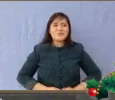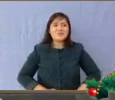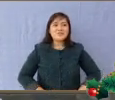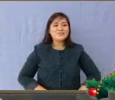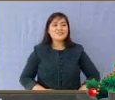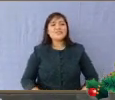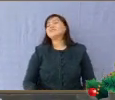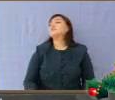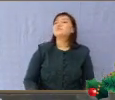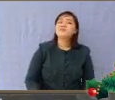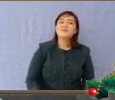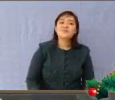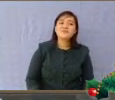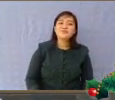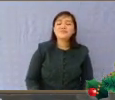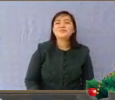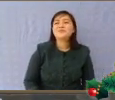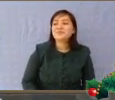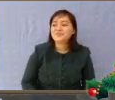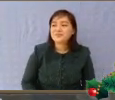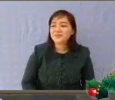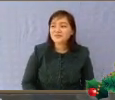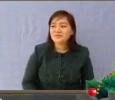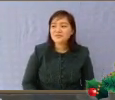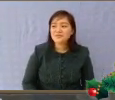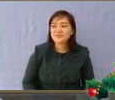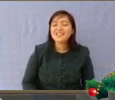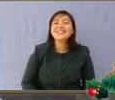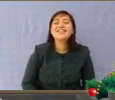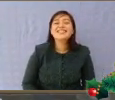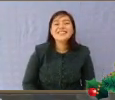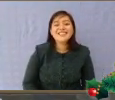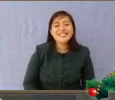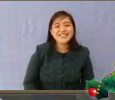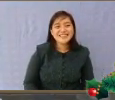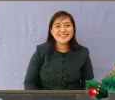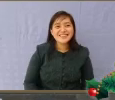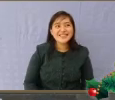And then nagdadalawang isip ka pa, sasabihin mo, wala akong damit.